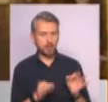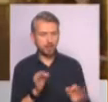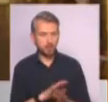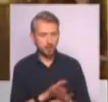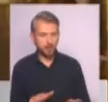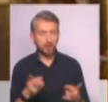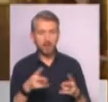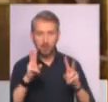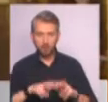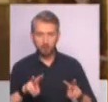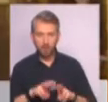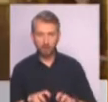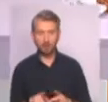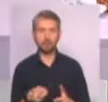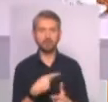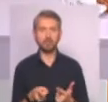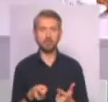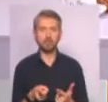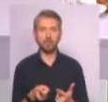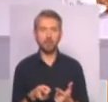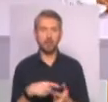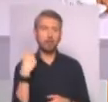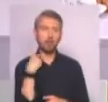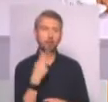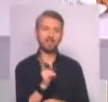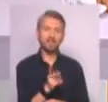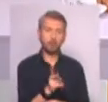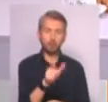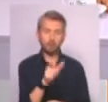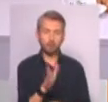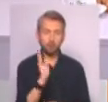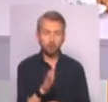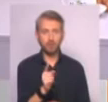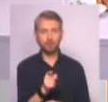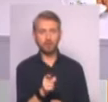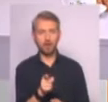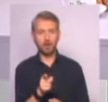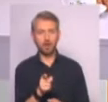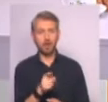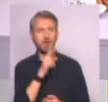тут треба розбиратися, чи там борг 2 копійки у людини буде, вона там помилилася в